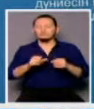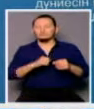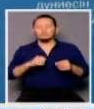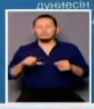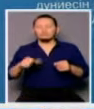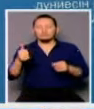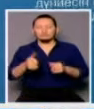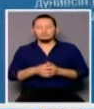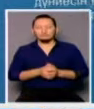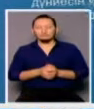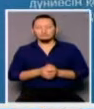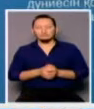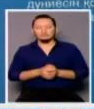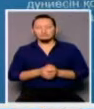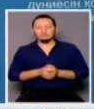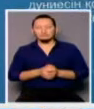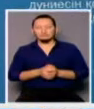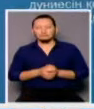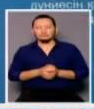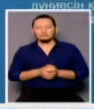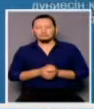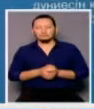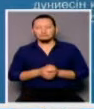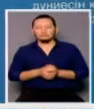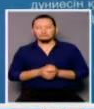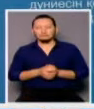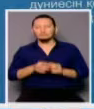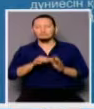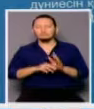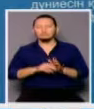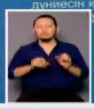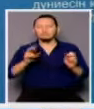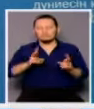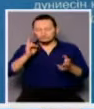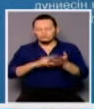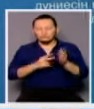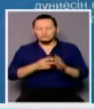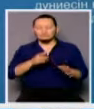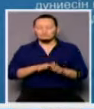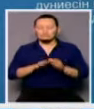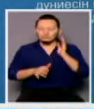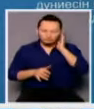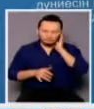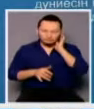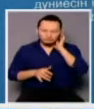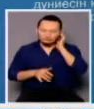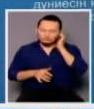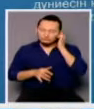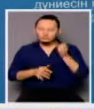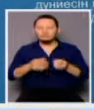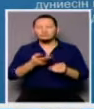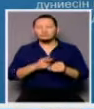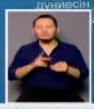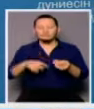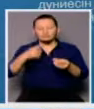өзінің мынау барлық сол талапқа сәйкестігіменен алдыңғы қатарда тұрған мекемелердің бірі. Жалпы биылғы жылы өткен